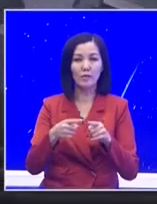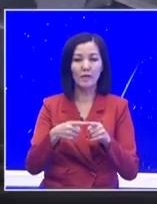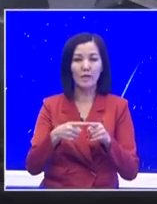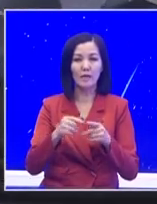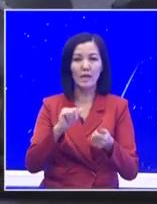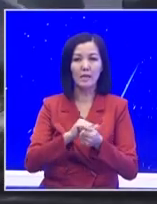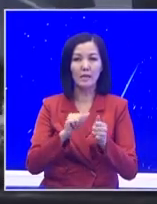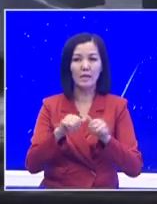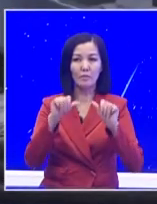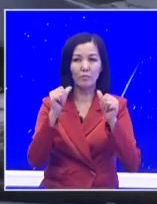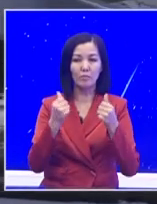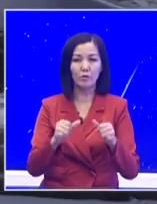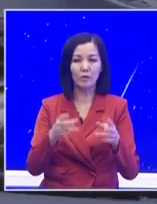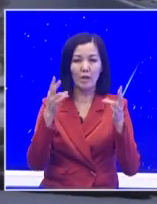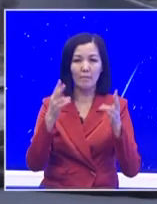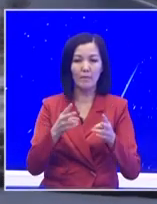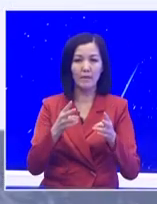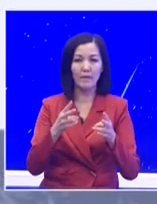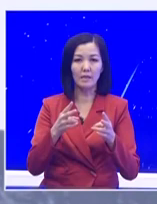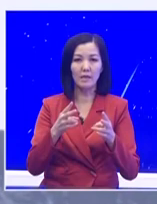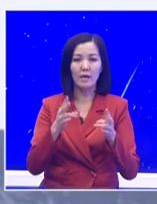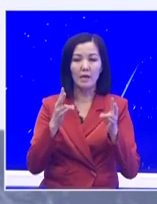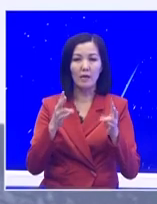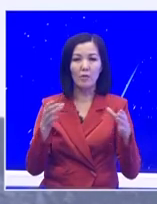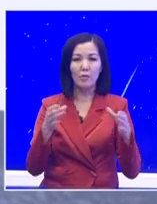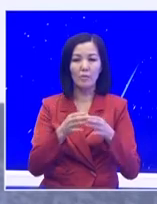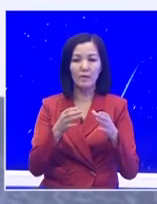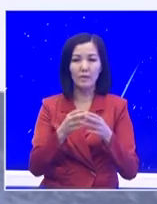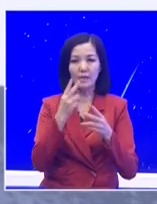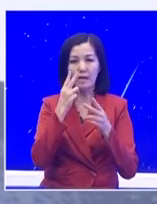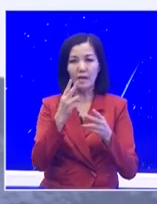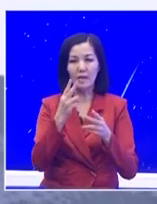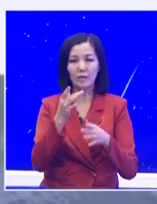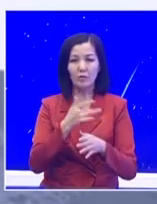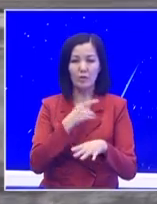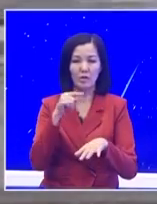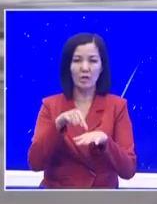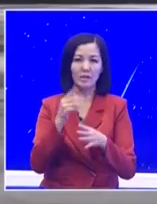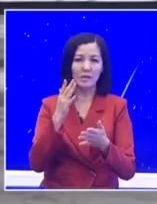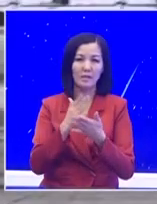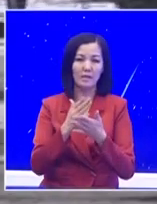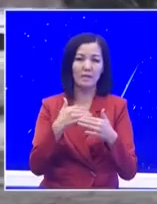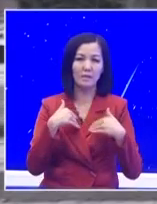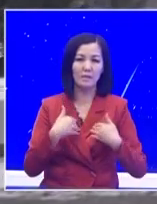айғақтап тұрғандай. Апат құрбандарына арналған ескерткіш көрген жанның көңілін толқытпай қоймайды.